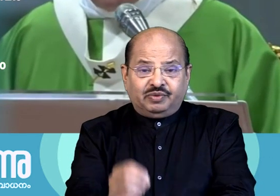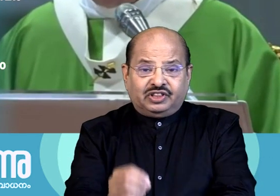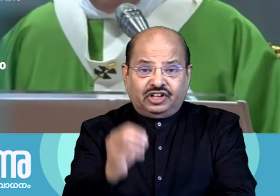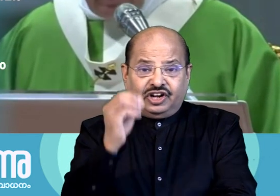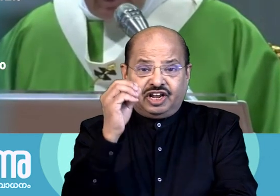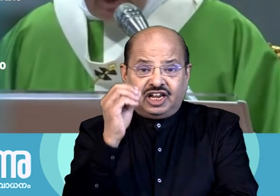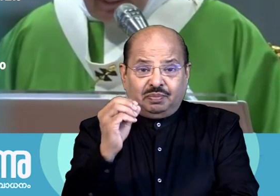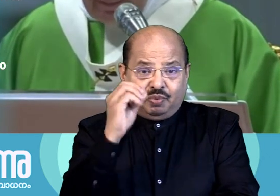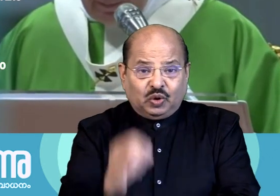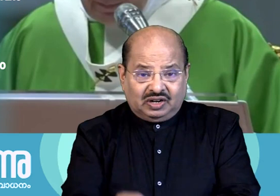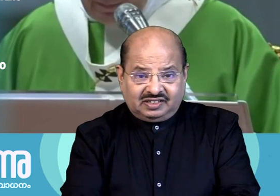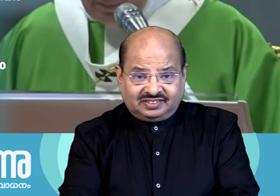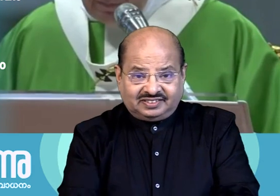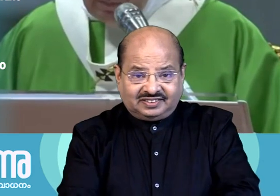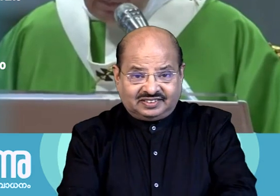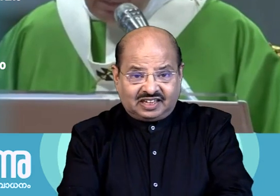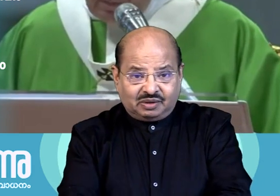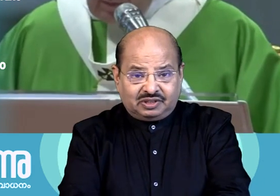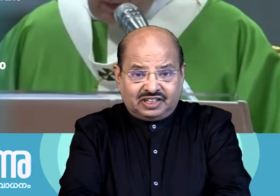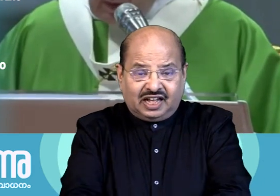നിങ്ങളാണ് ദൈവത്തിൻ്റെ ഇപ്പോൾ,